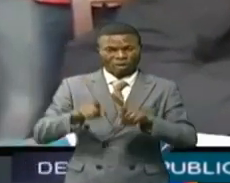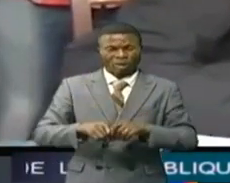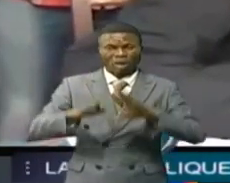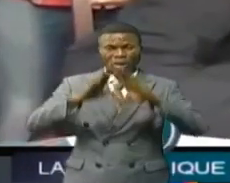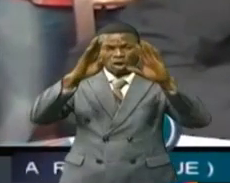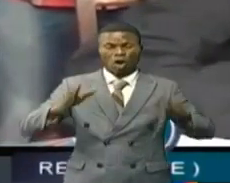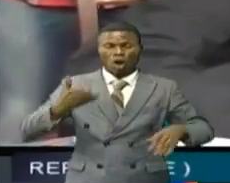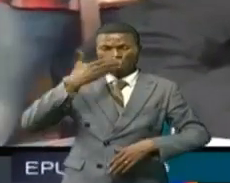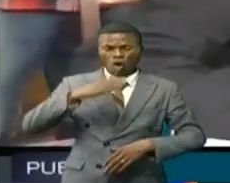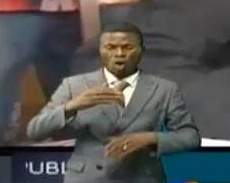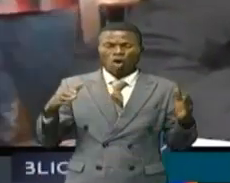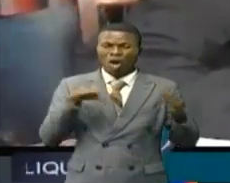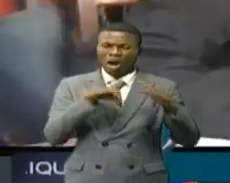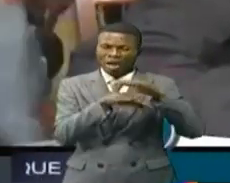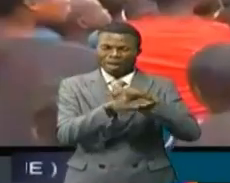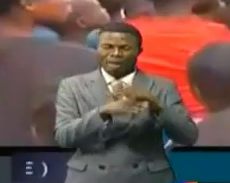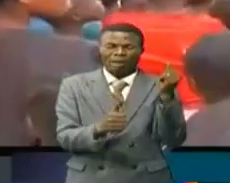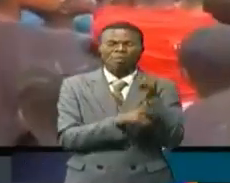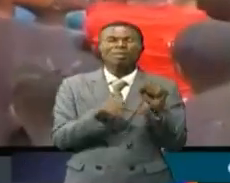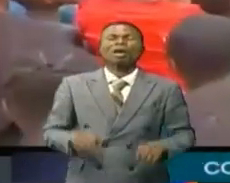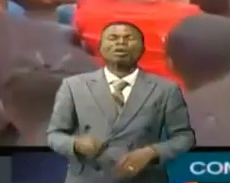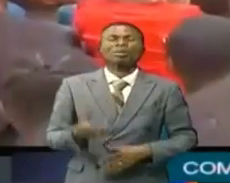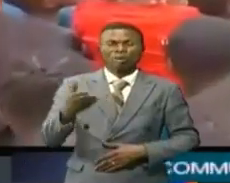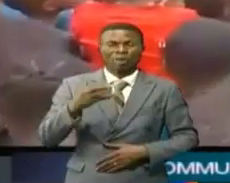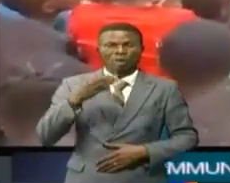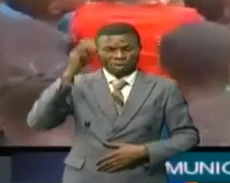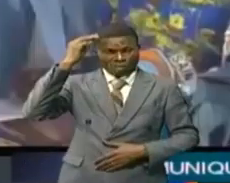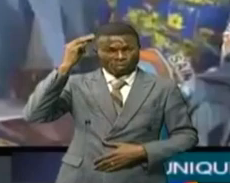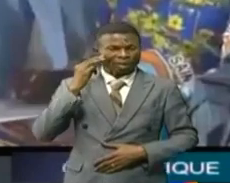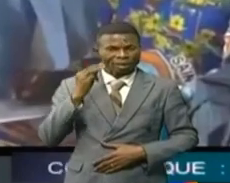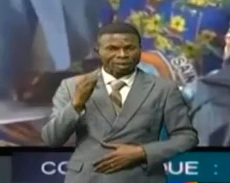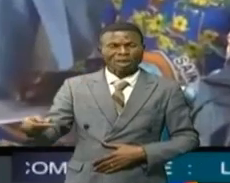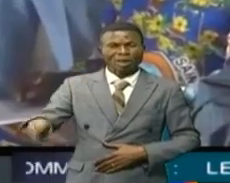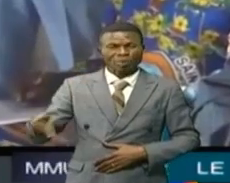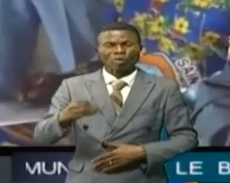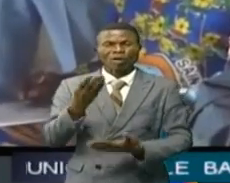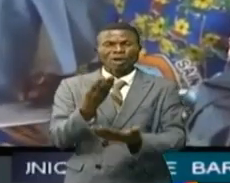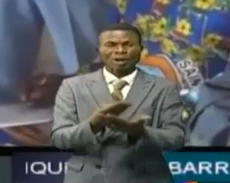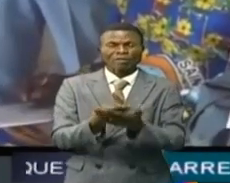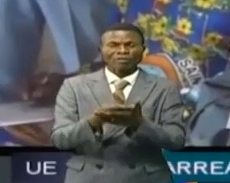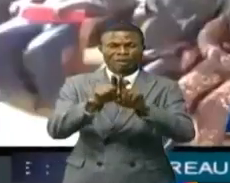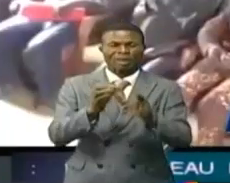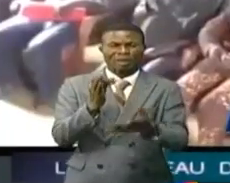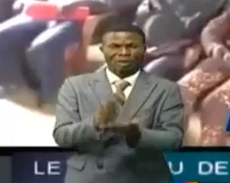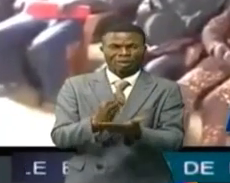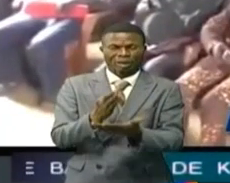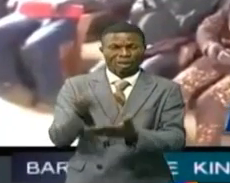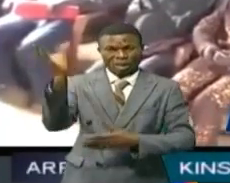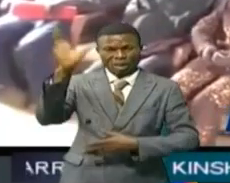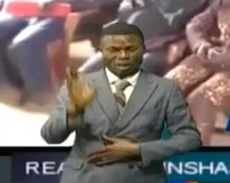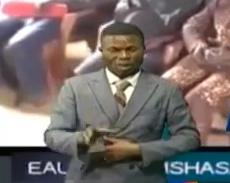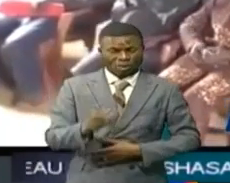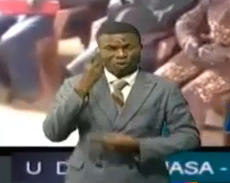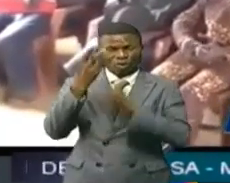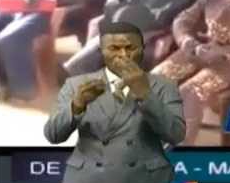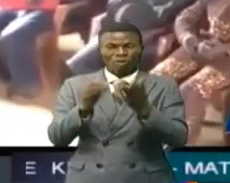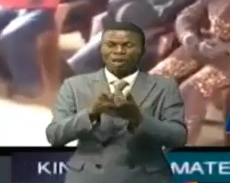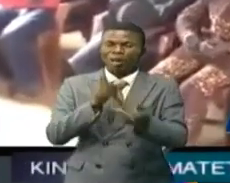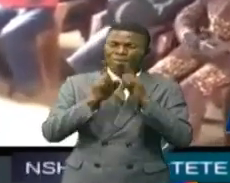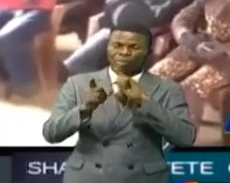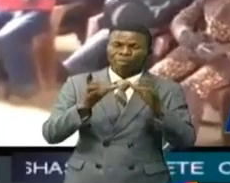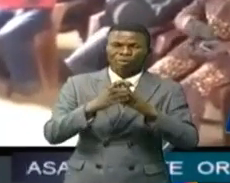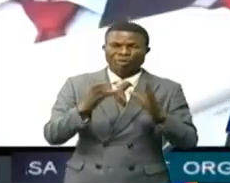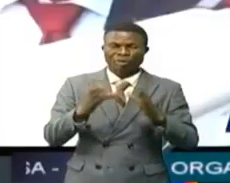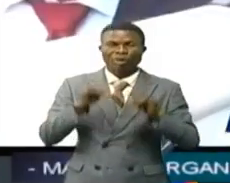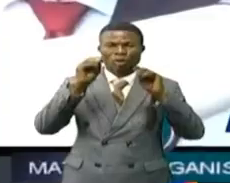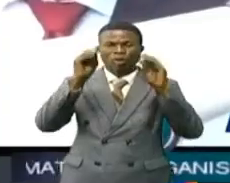pour conserver dignement les dépouilles. Le ministre provincial de Finances et Budget du Congo central a profité de son passage pour échanger avec